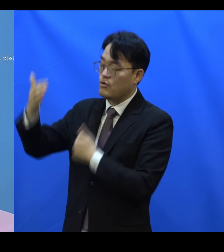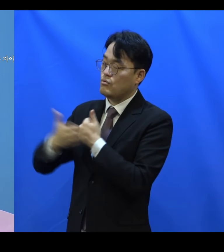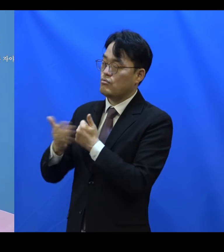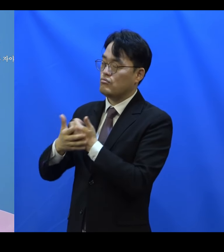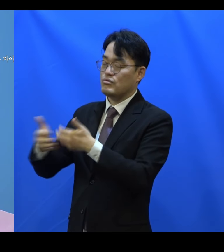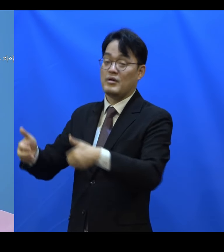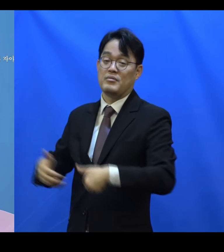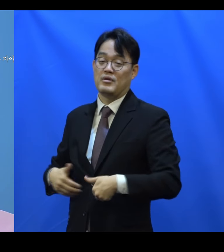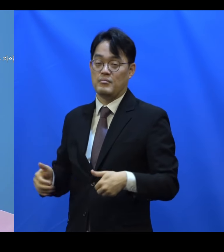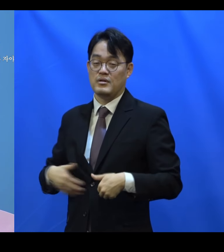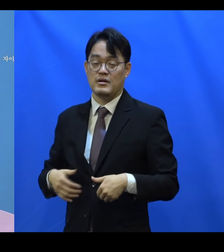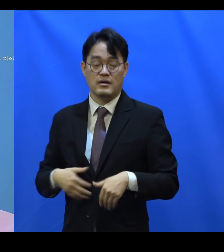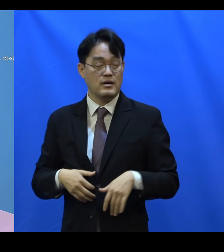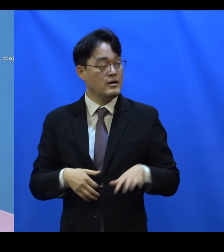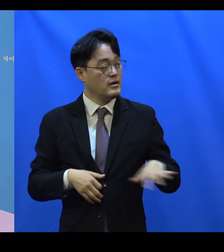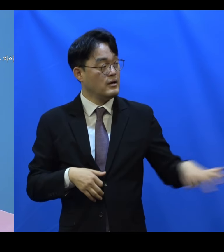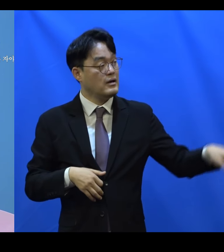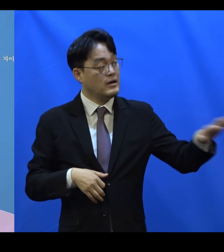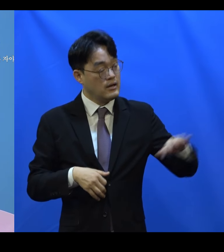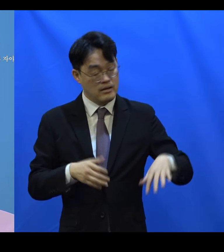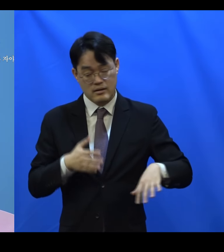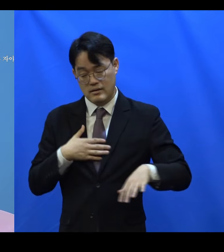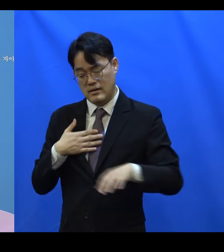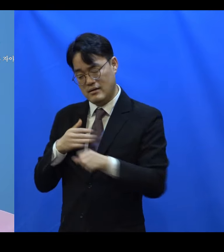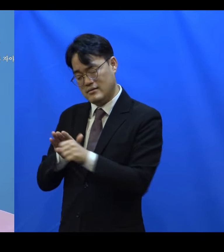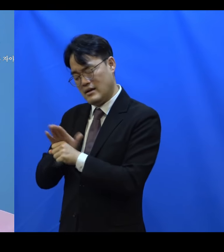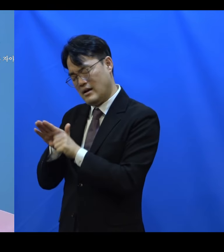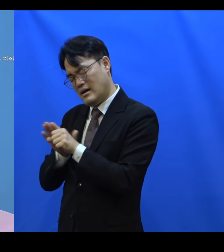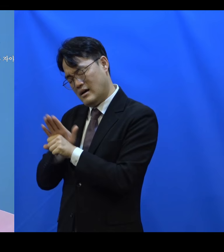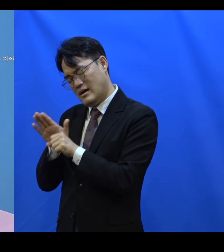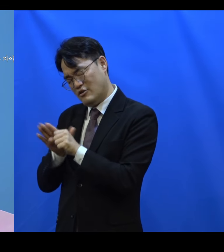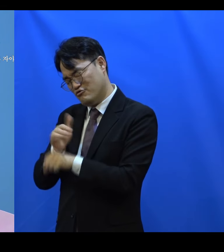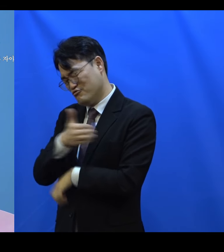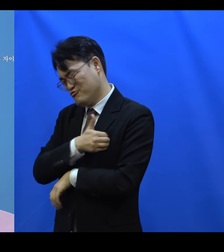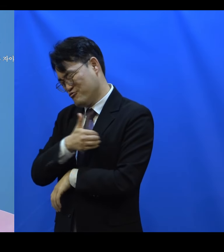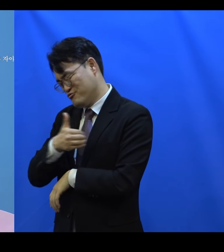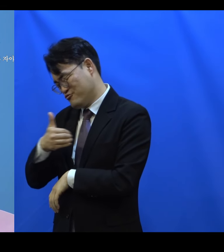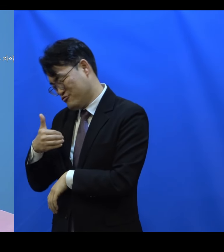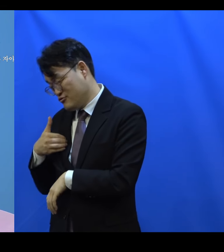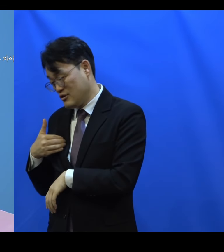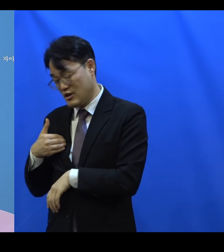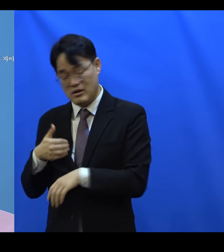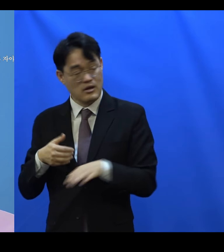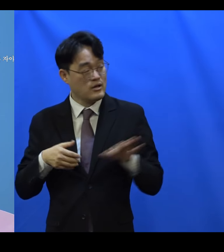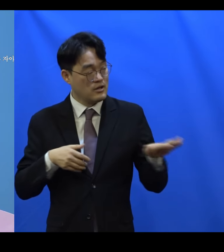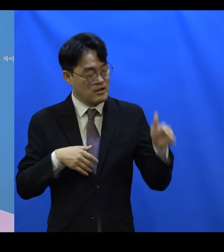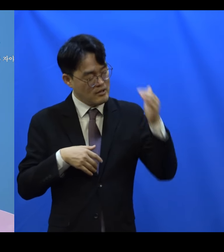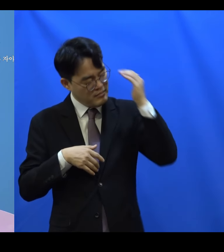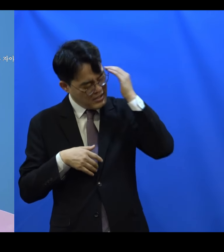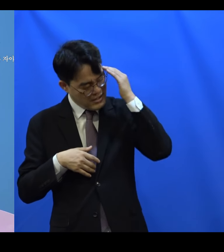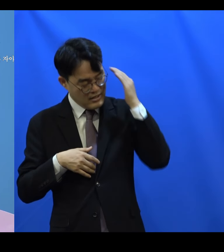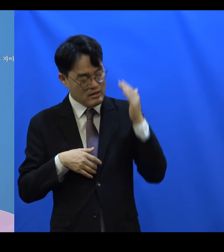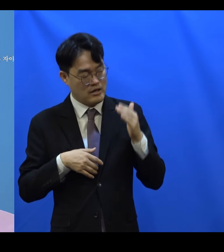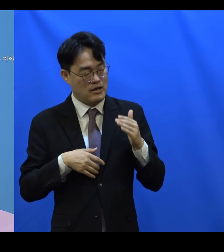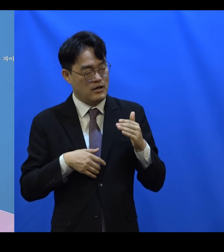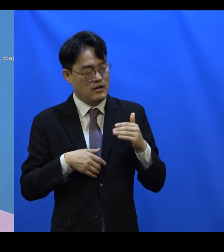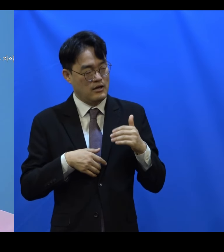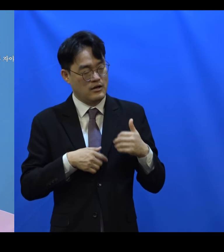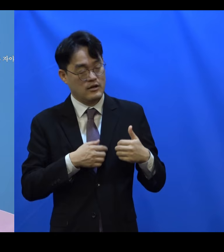깨우지 말라. 내 사랑이 원하기 전에는. 여러분, 결혼한 사람이나 미혼자나 모두 사랑에는 기다림이